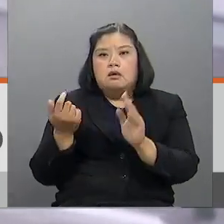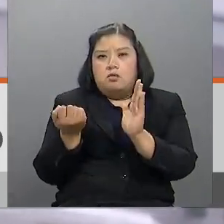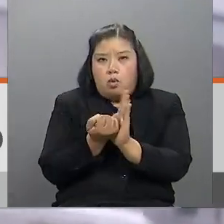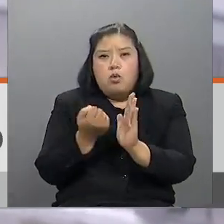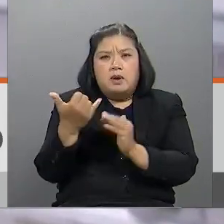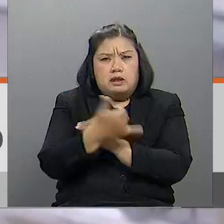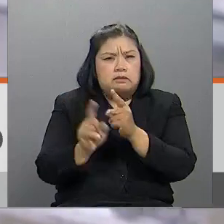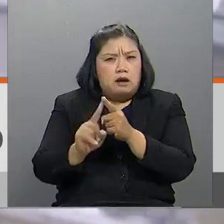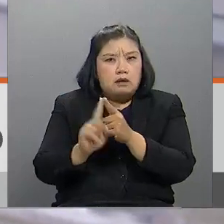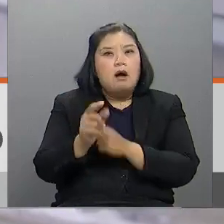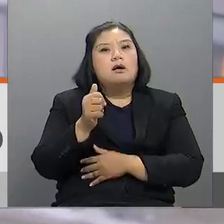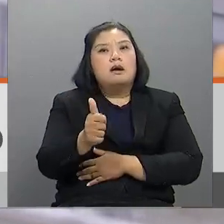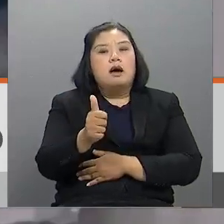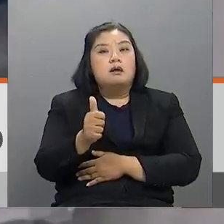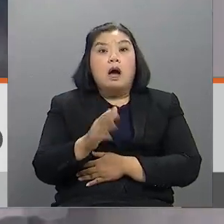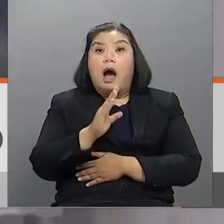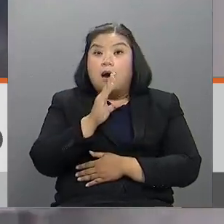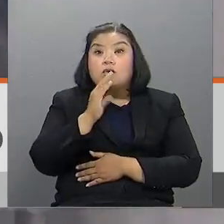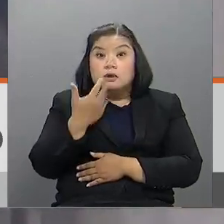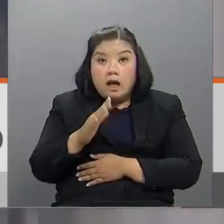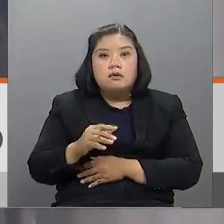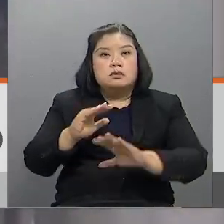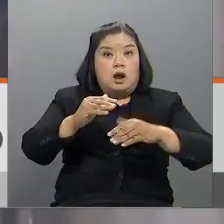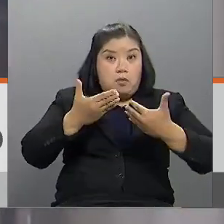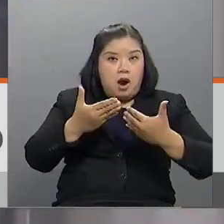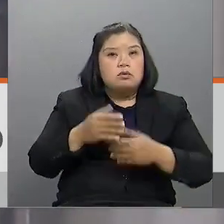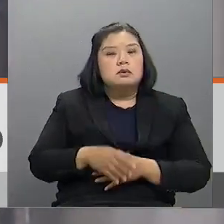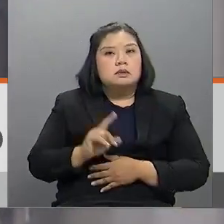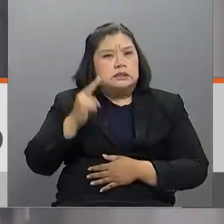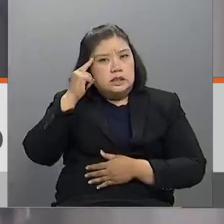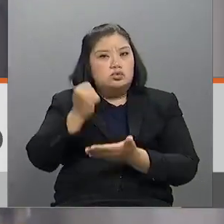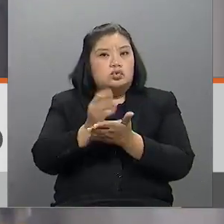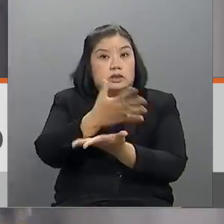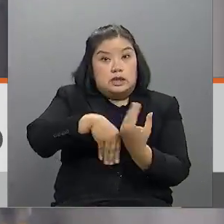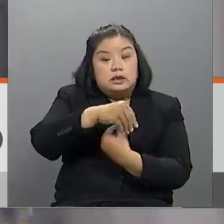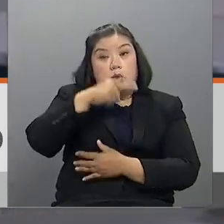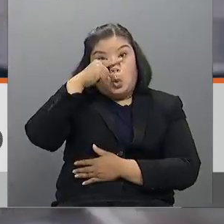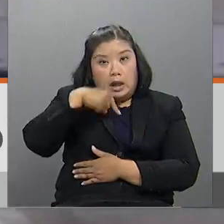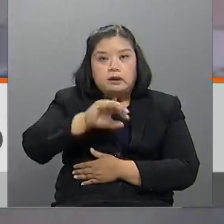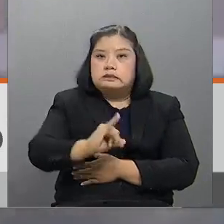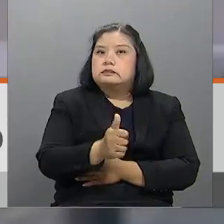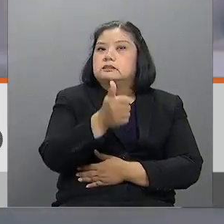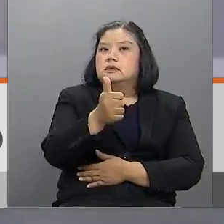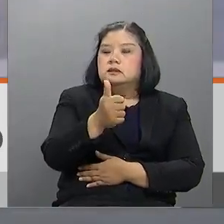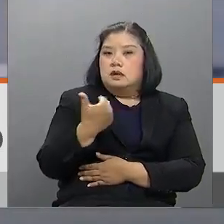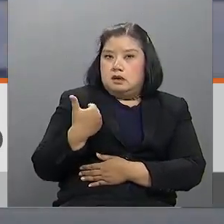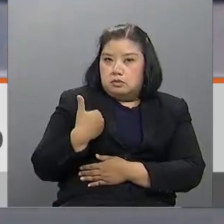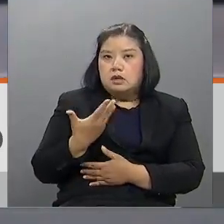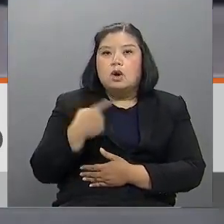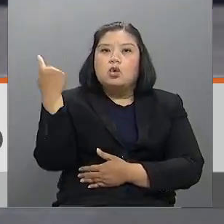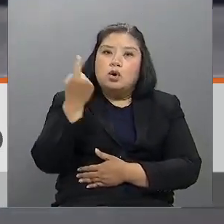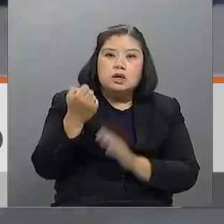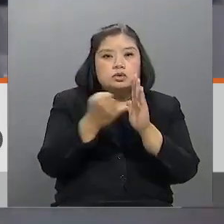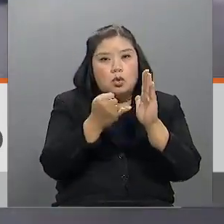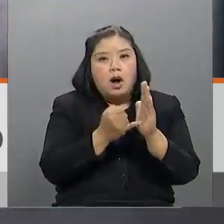เพราะว่าถ้าหากได้มาเร็วเท่าไหร่ก็จะเป็นการฟื้นฟูเศรษฐกิจของประเทศได้เร็วเท่านั้นการเดินทางท่องเที่ยวก็จะได้มีการฟื้น